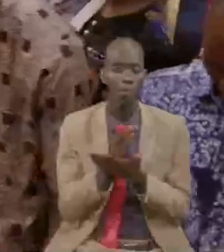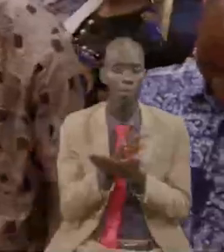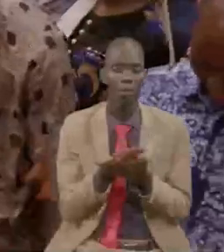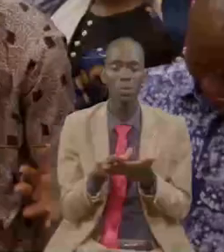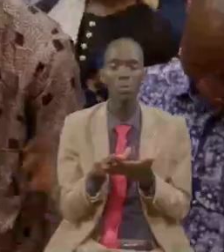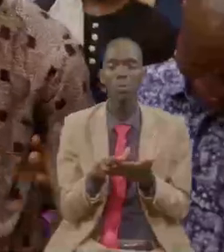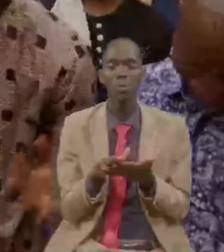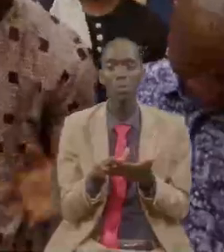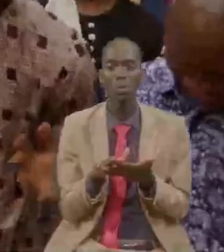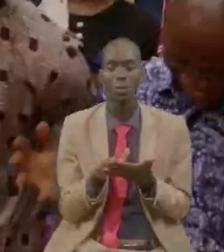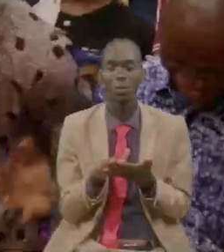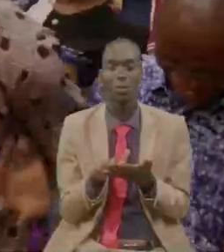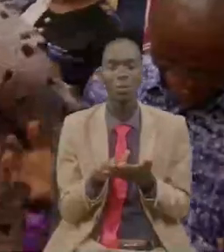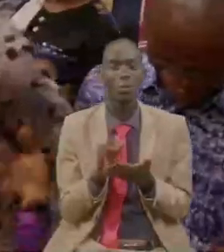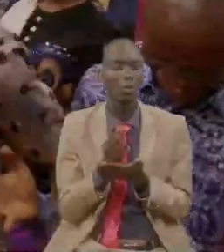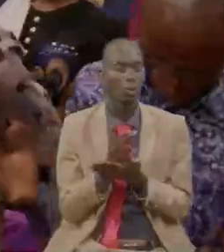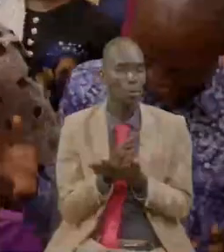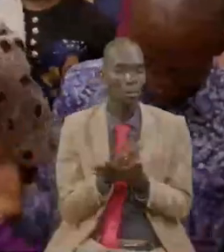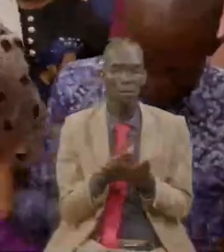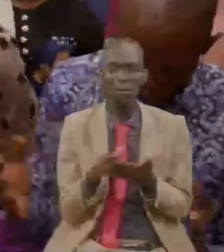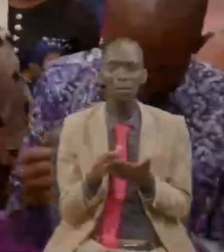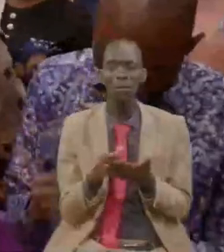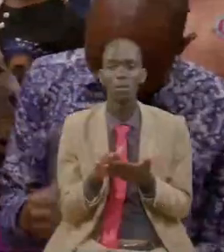Mais soyez saints, pieux,